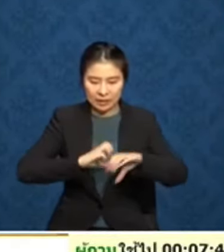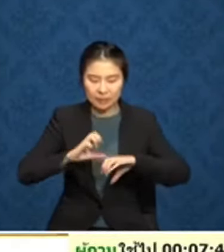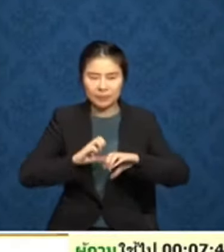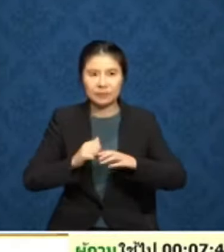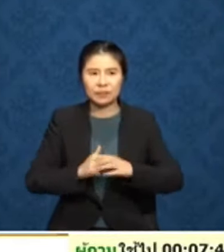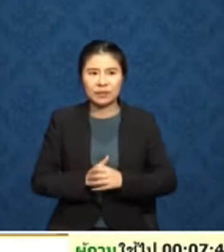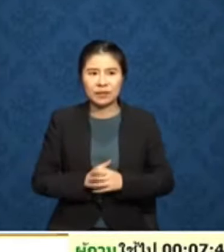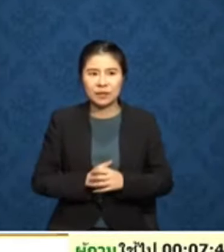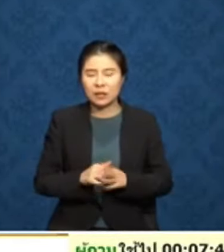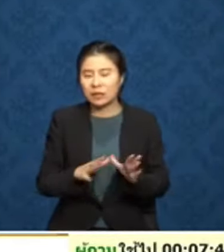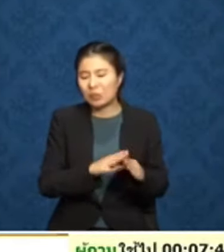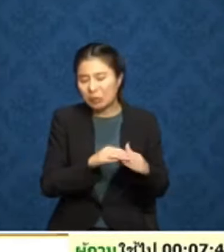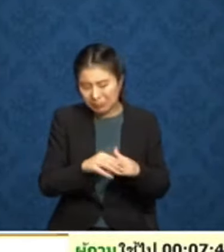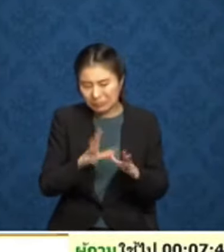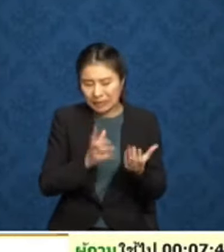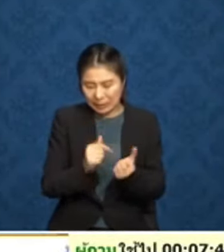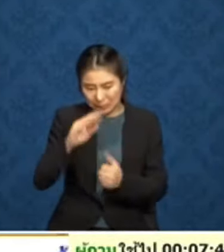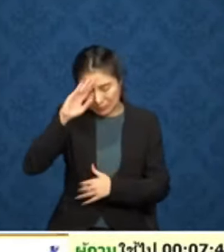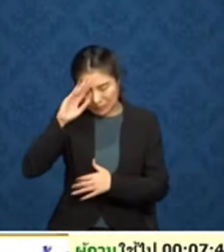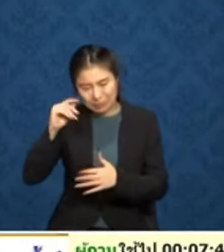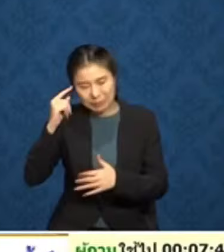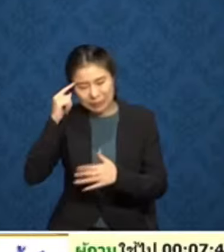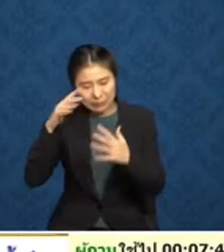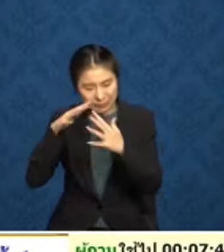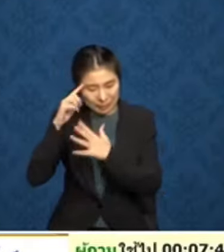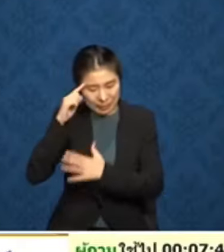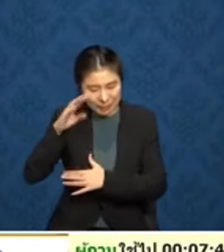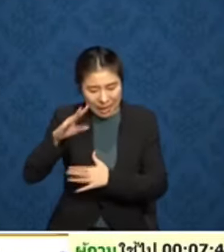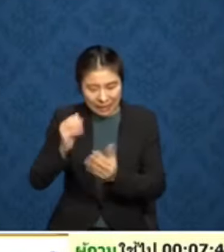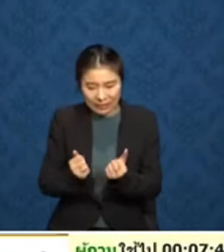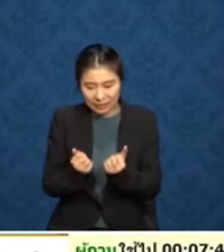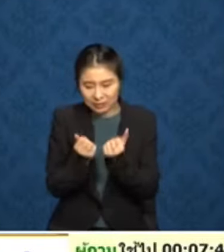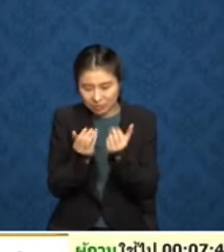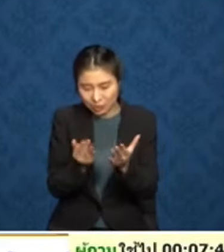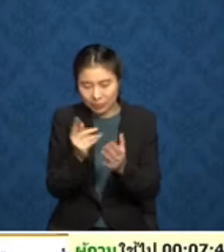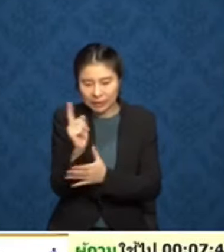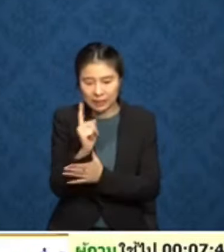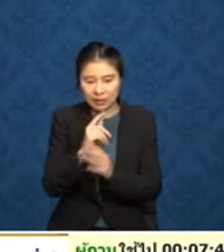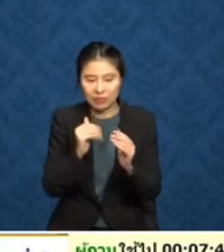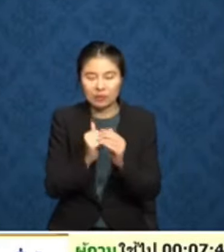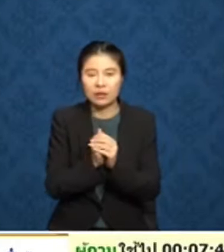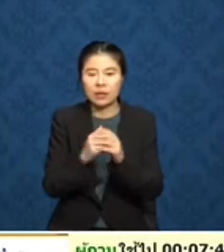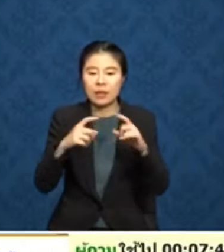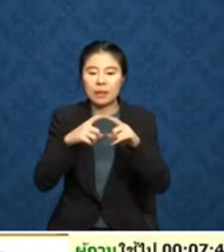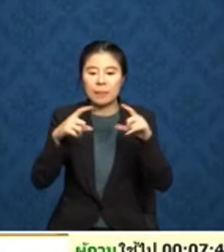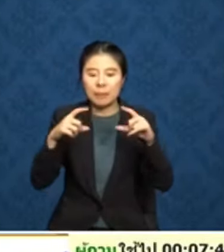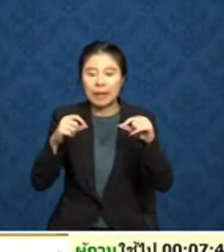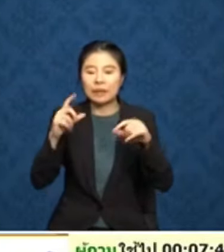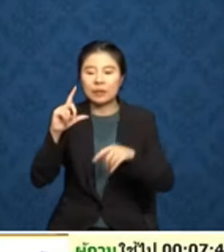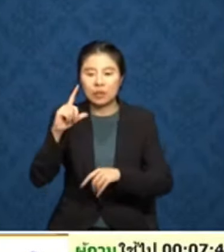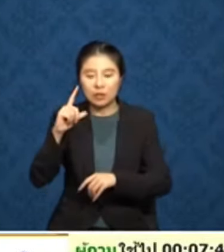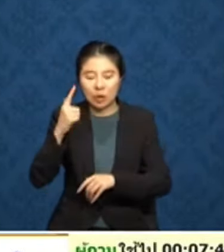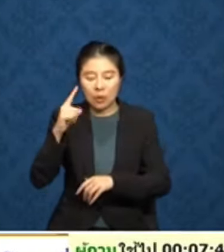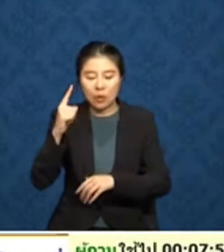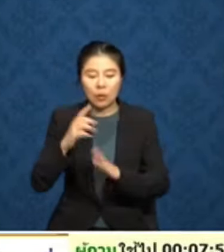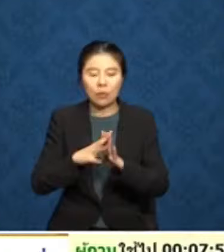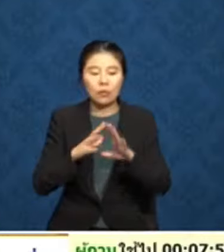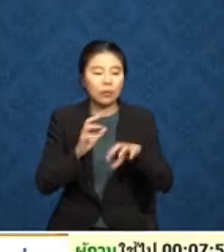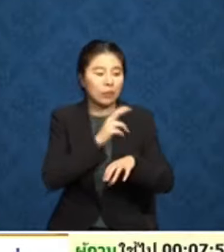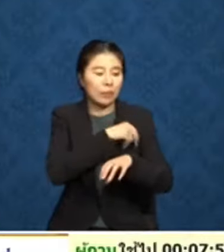อกว่าต้องพาผู้ป่วยเนี่ยก็คือไปโรงพยาบาลที่เริ่มต้นสิทธิ์ก่อนนะคะแล้วก็เราต้องเสียเวล